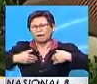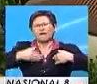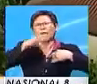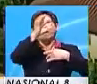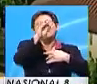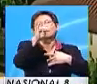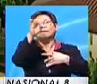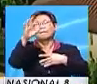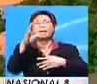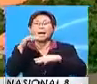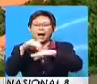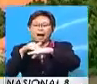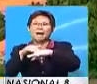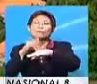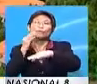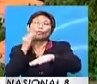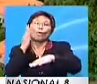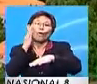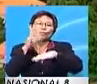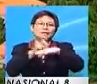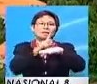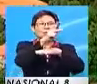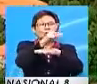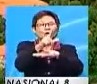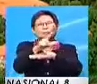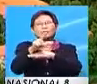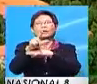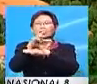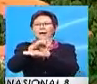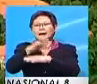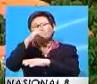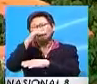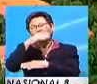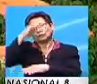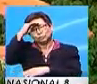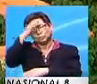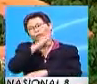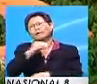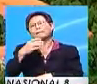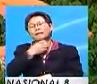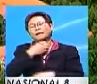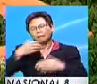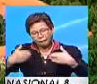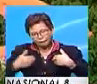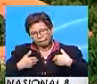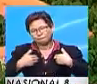at home di sekitar lembah Klang dan Shah Alam selain Melaka Johor dan perak